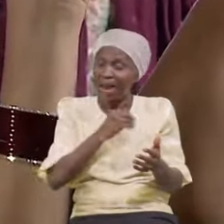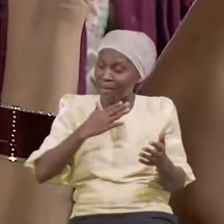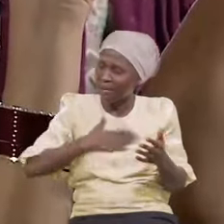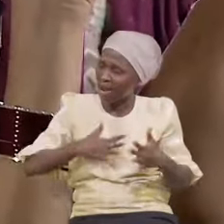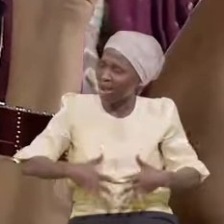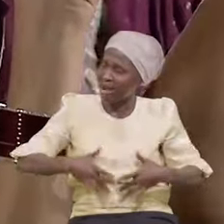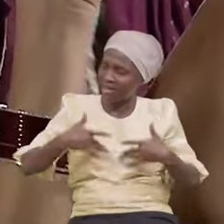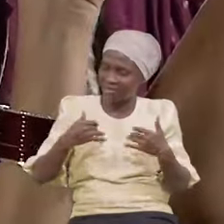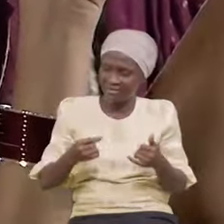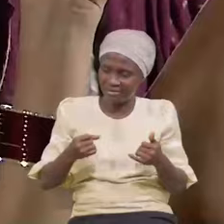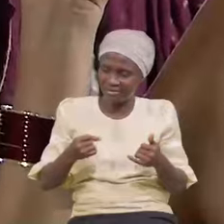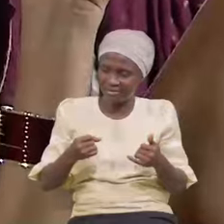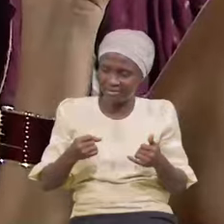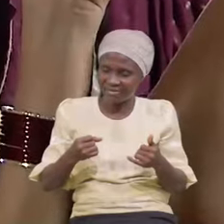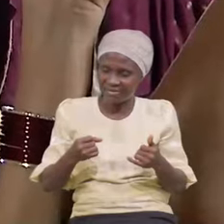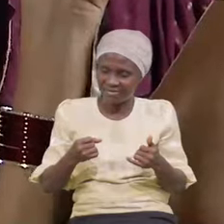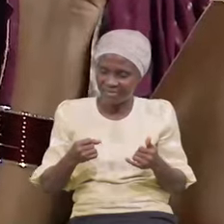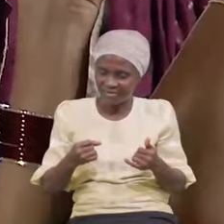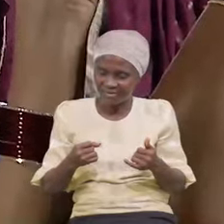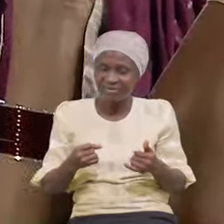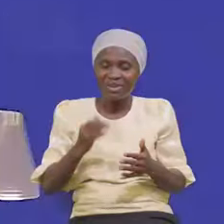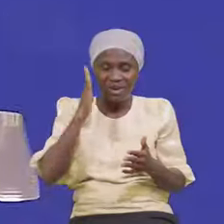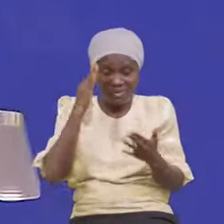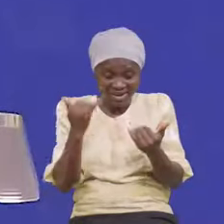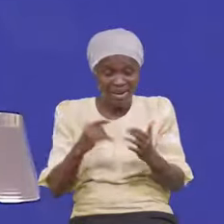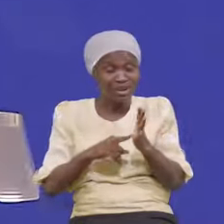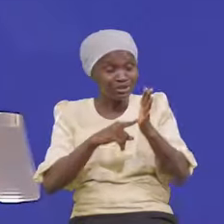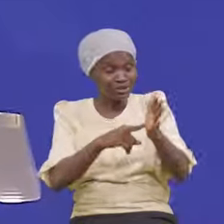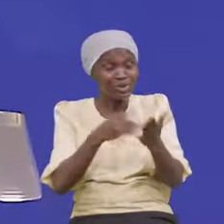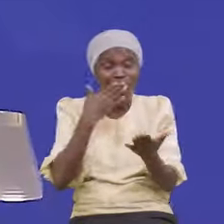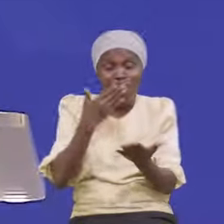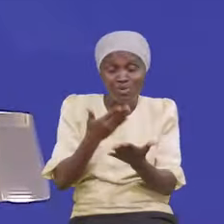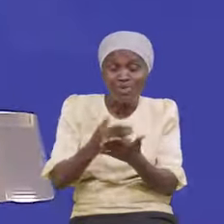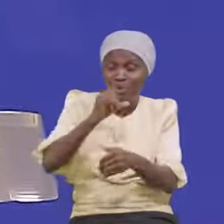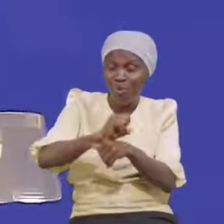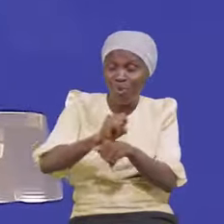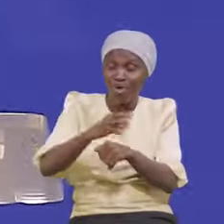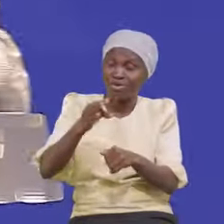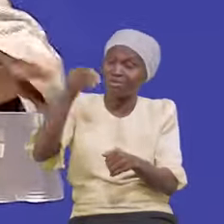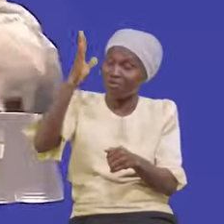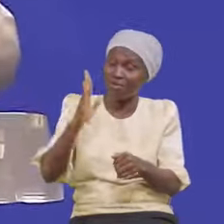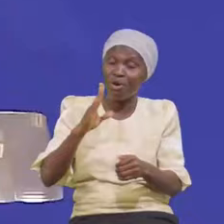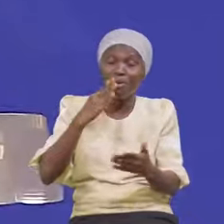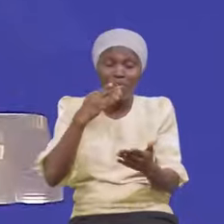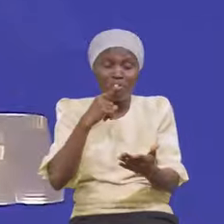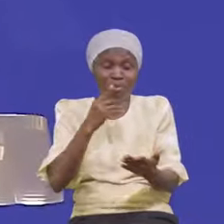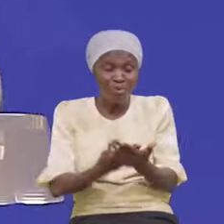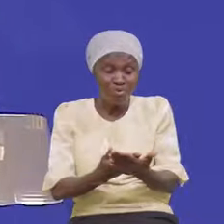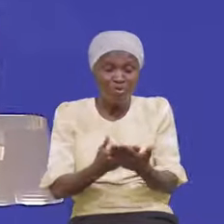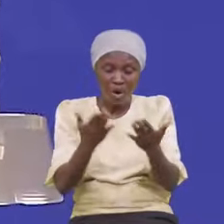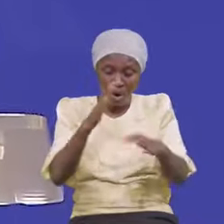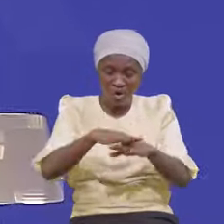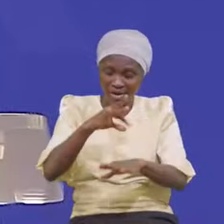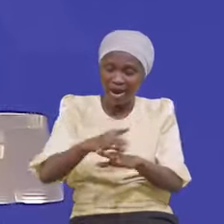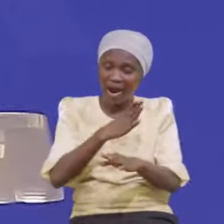నా జీవితం. Will now produce the good works approved on earth and approved in heaven. పరలోకమందును